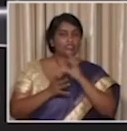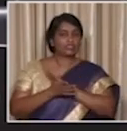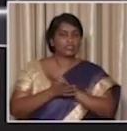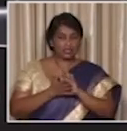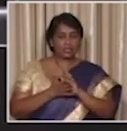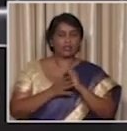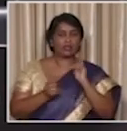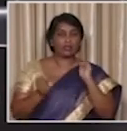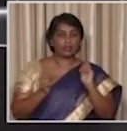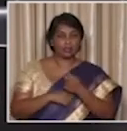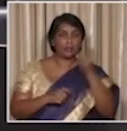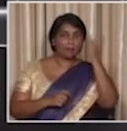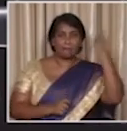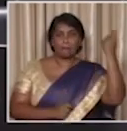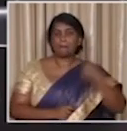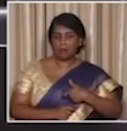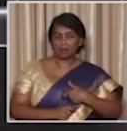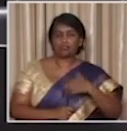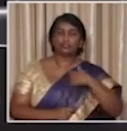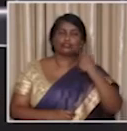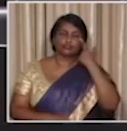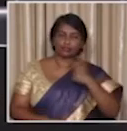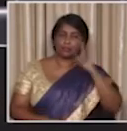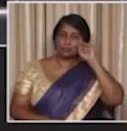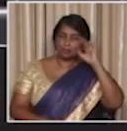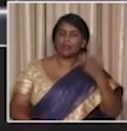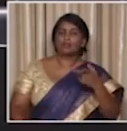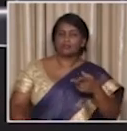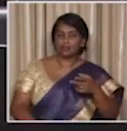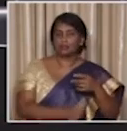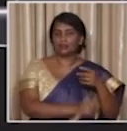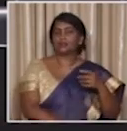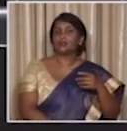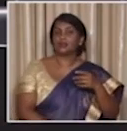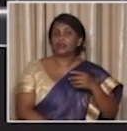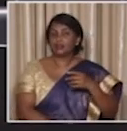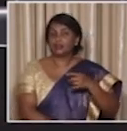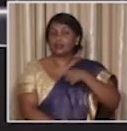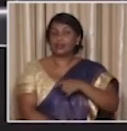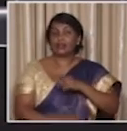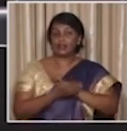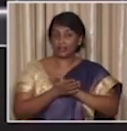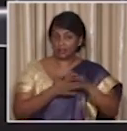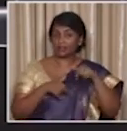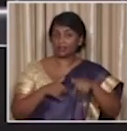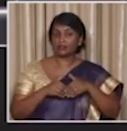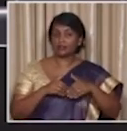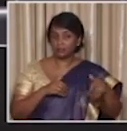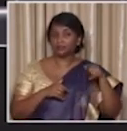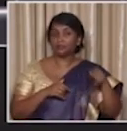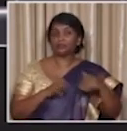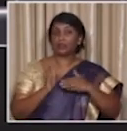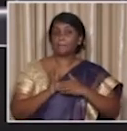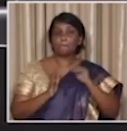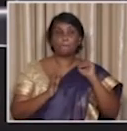mayadunna sri lanka cricket ekin padi gannawa kiyala bohoma kana gahatu nodanna dewal gana mokada esa vitharana me wenakota oy